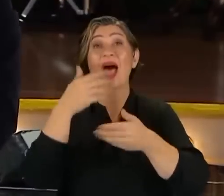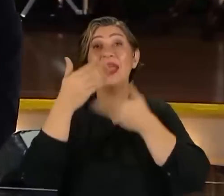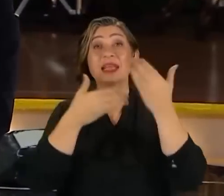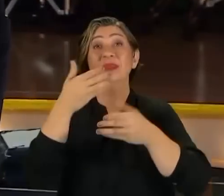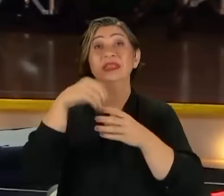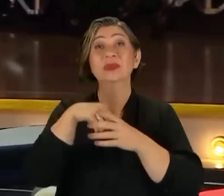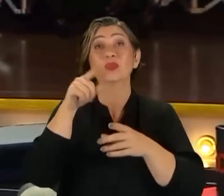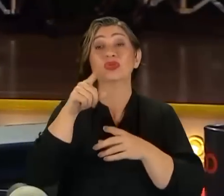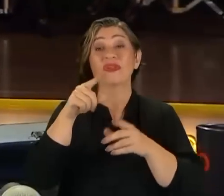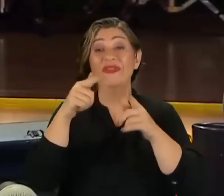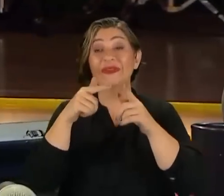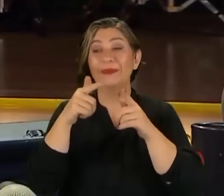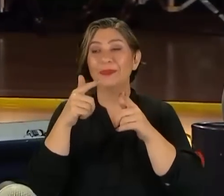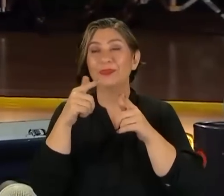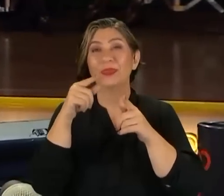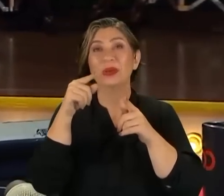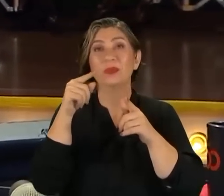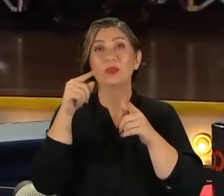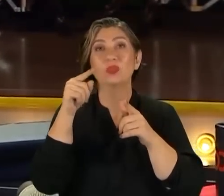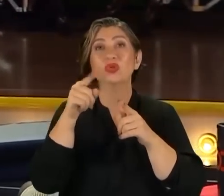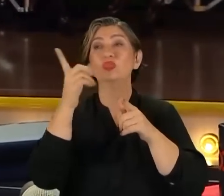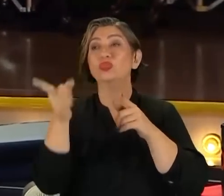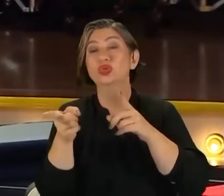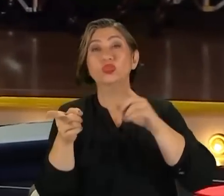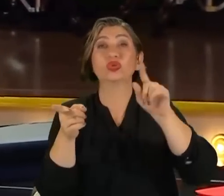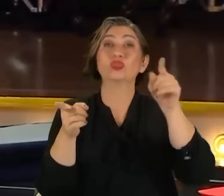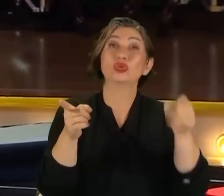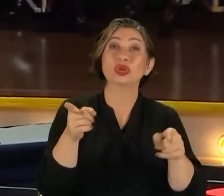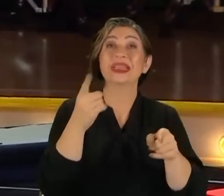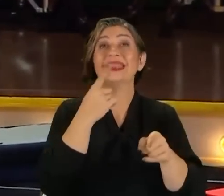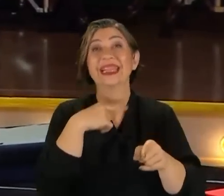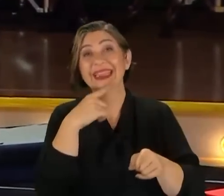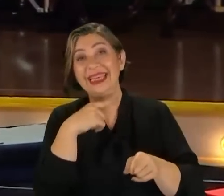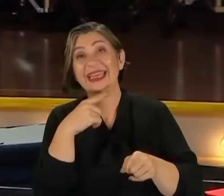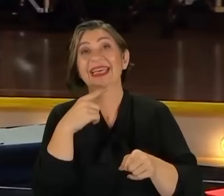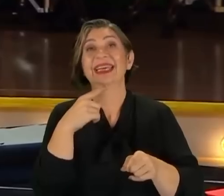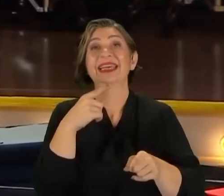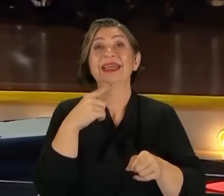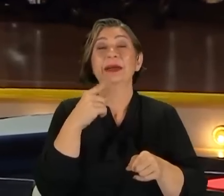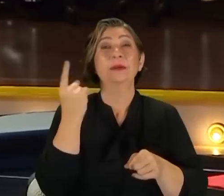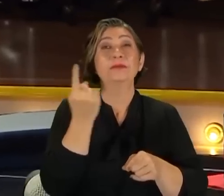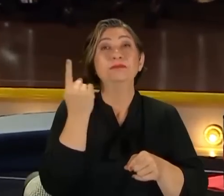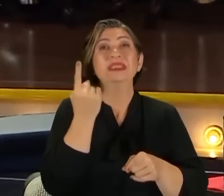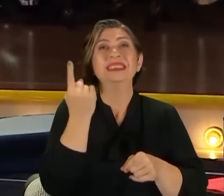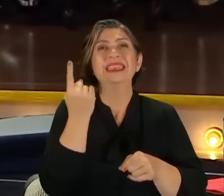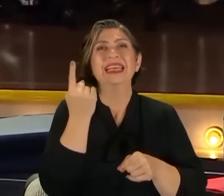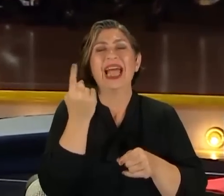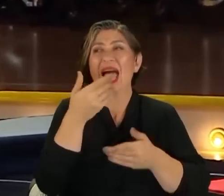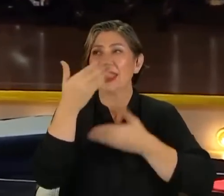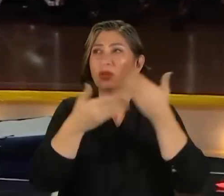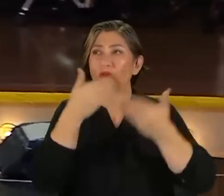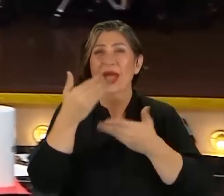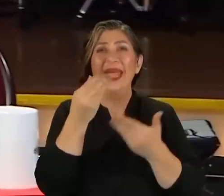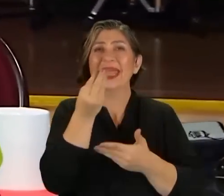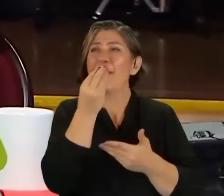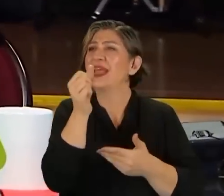anlatmak için işte bunun flavor'ı, bunun şusu, bunun busu, tadı bir şey böyle bir şekilde anlatıyorlar.